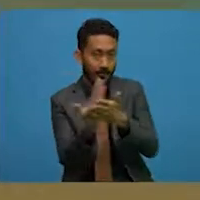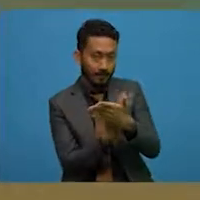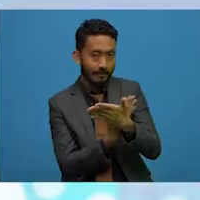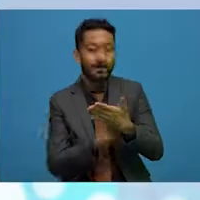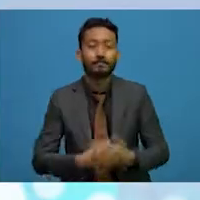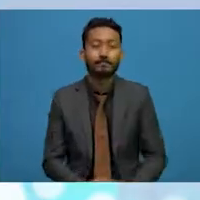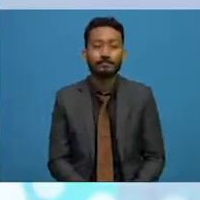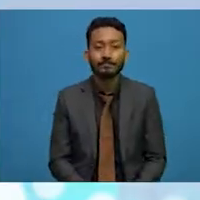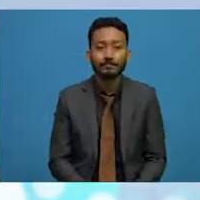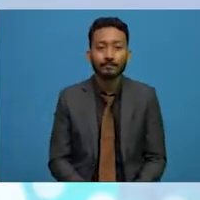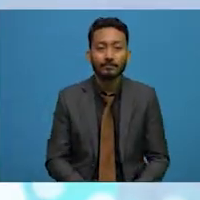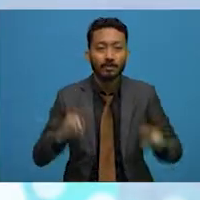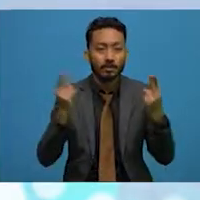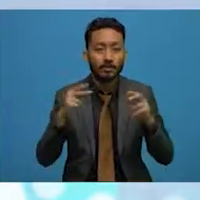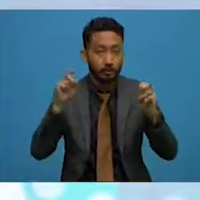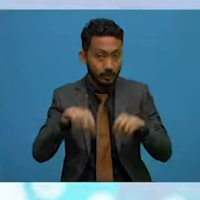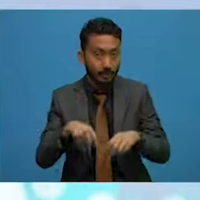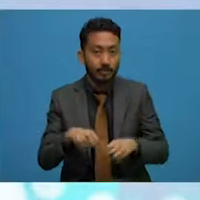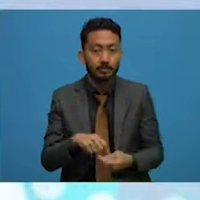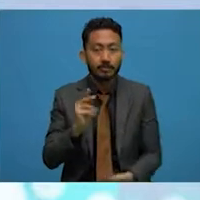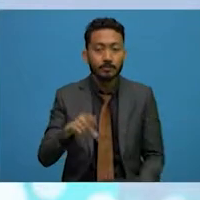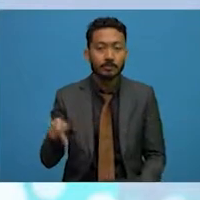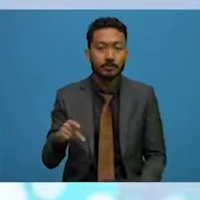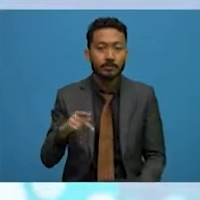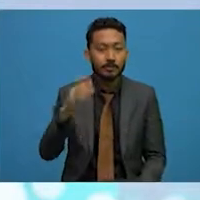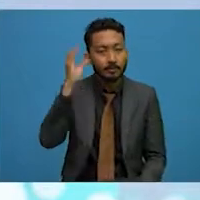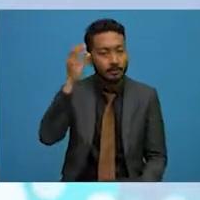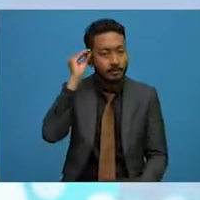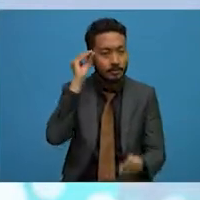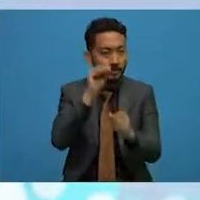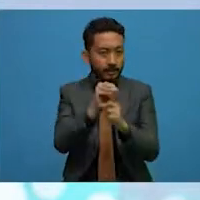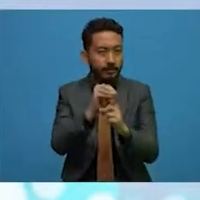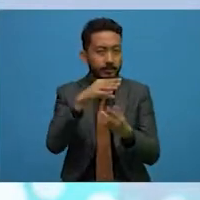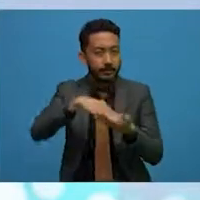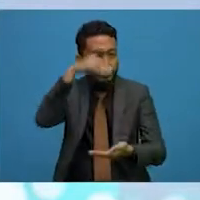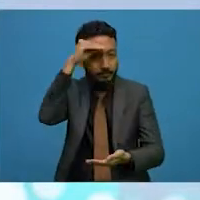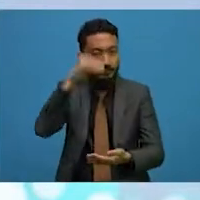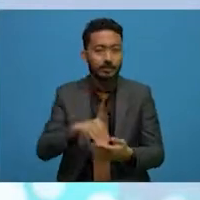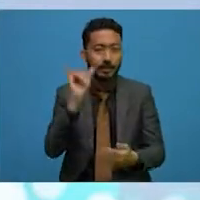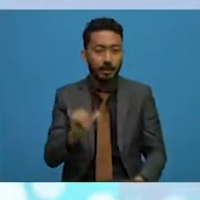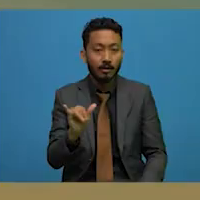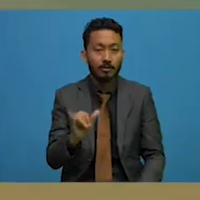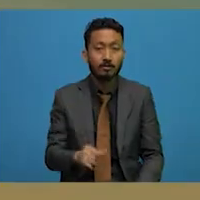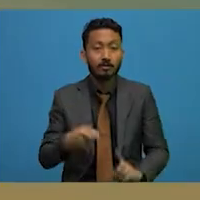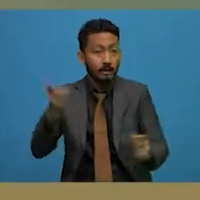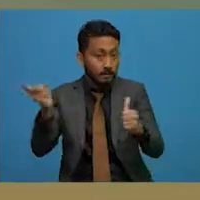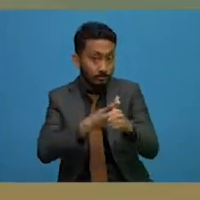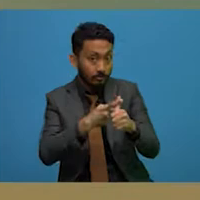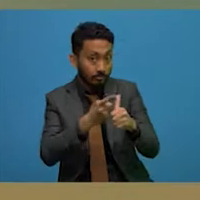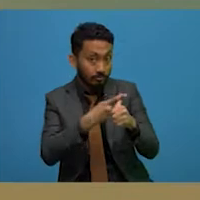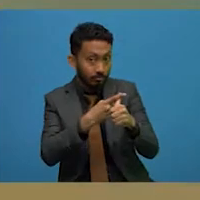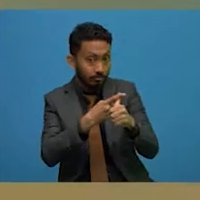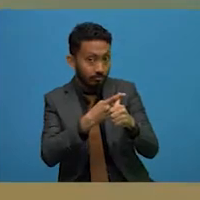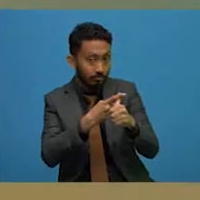multimedia. Dalam tajuk ini, pelajar-pelajar perlu mencapai objektif pembelajaran yang berikut.